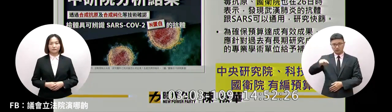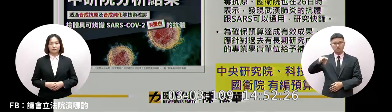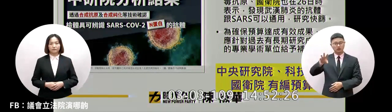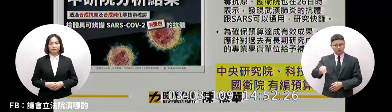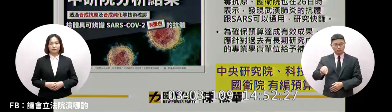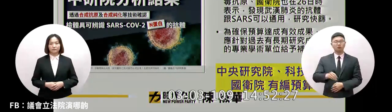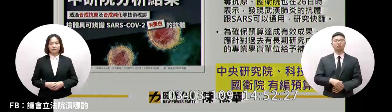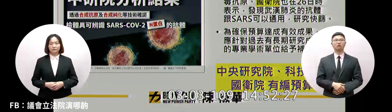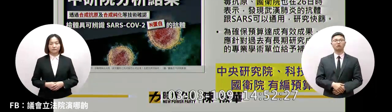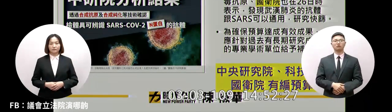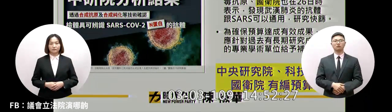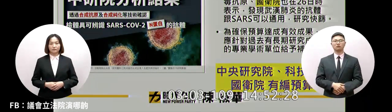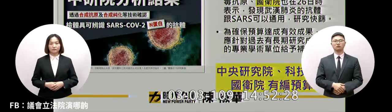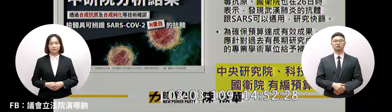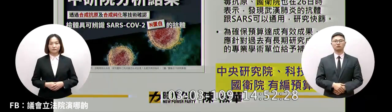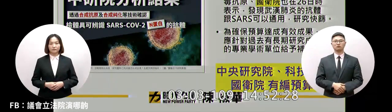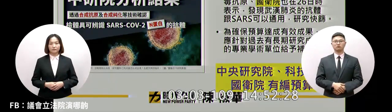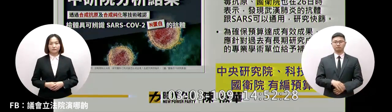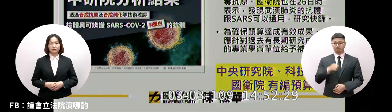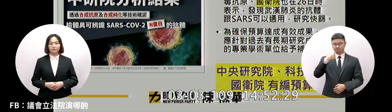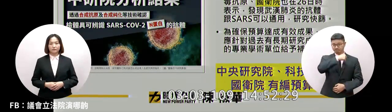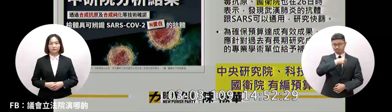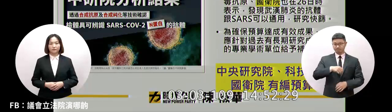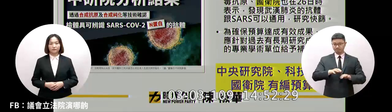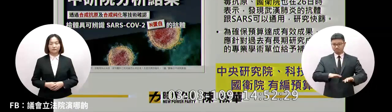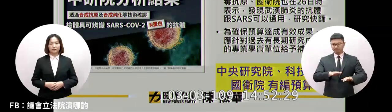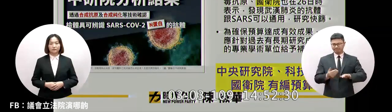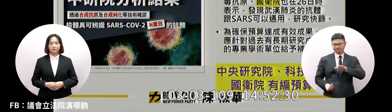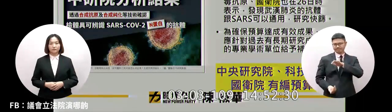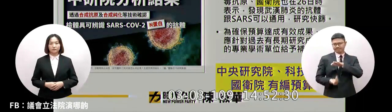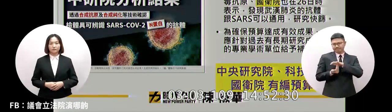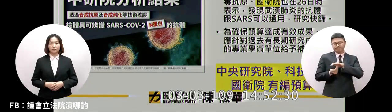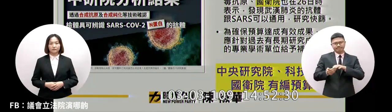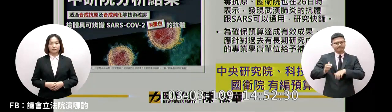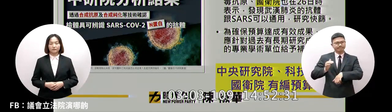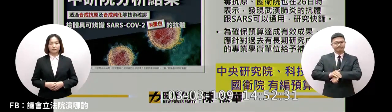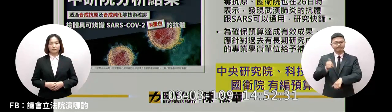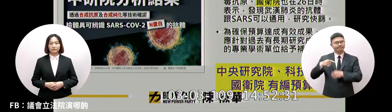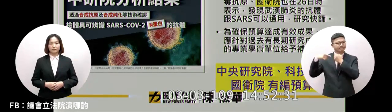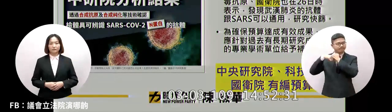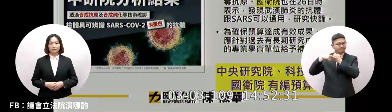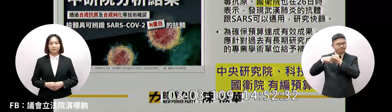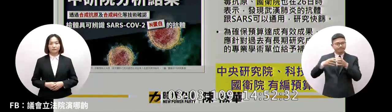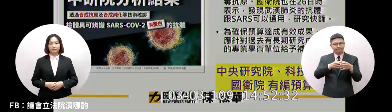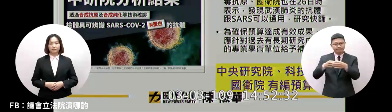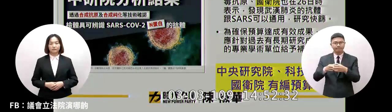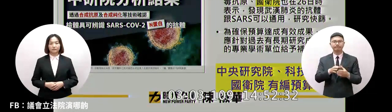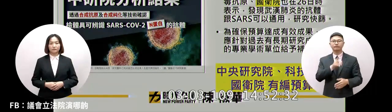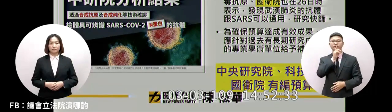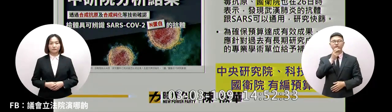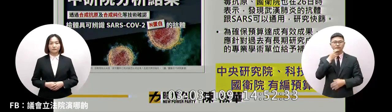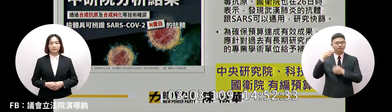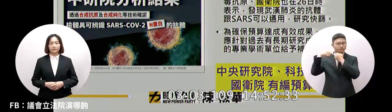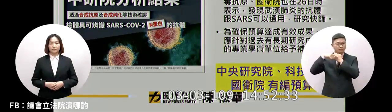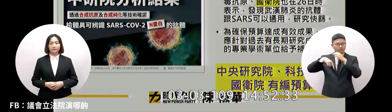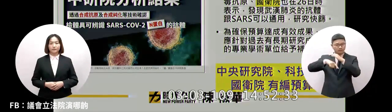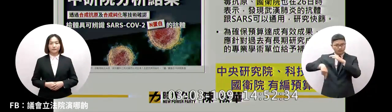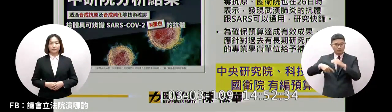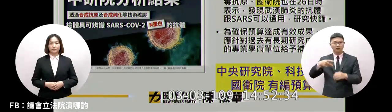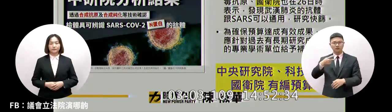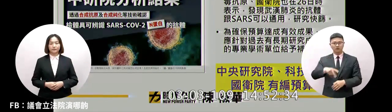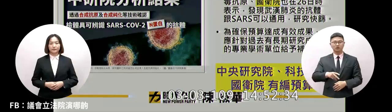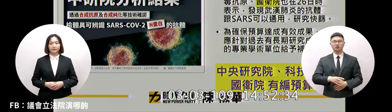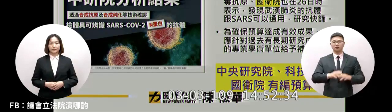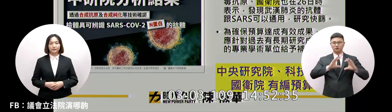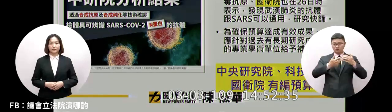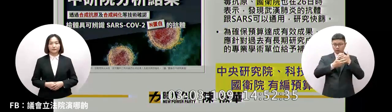知道就是在国内顶尖的这个研究团队应该就是中央研究院还有国